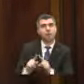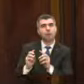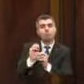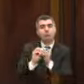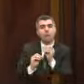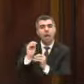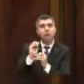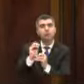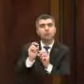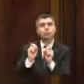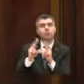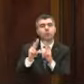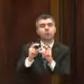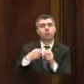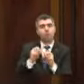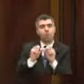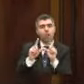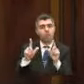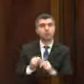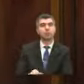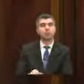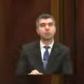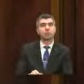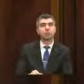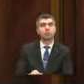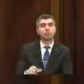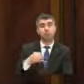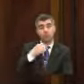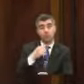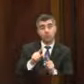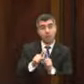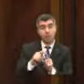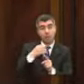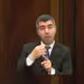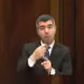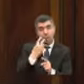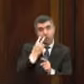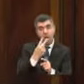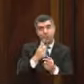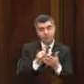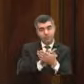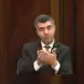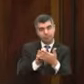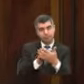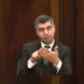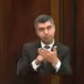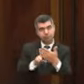إيجابي. سنحاول أن نثبت لكم العكس